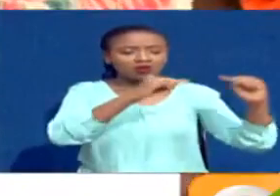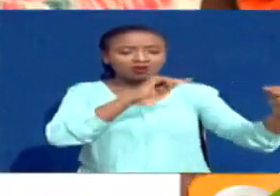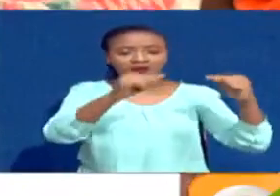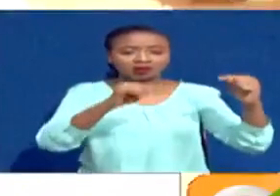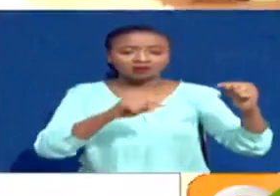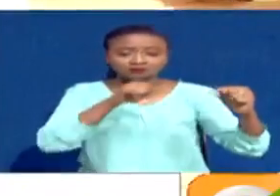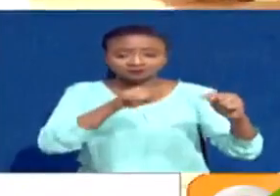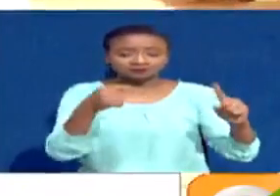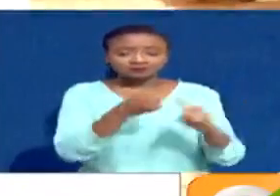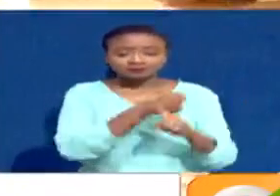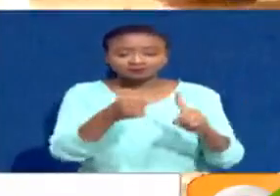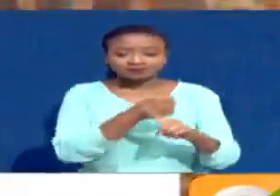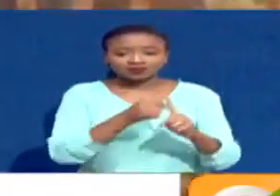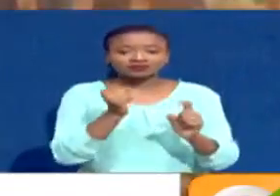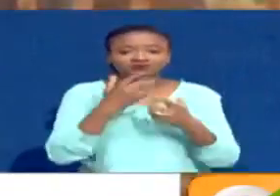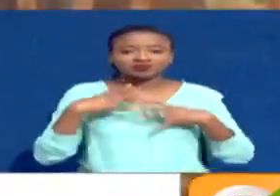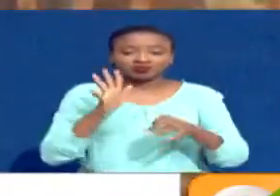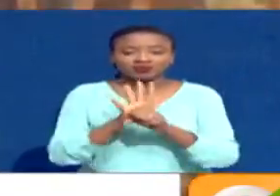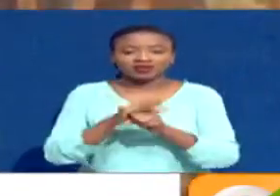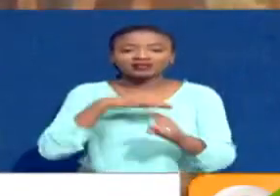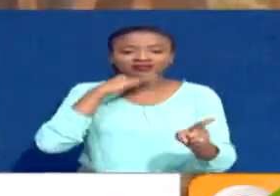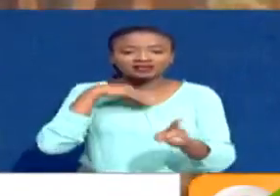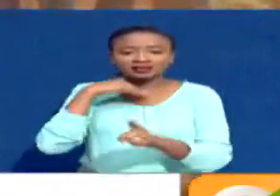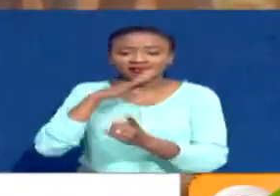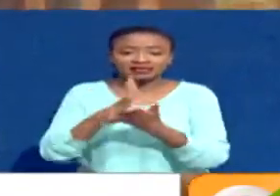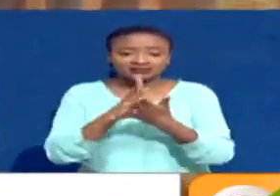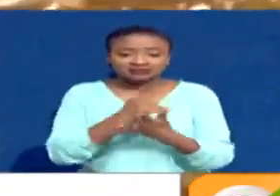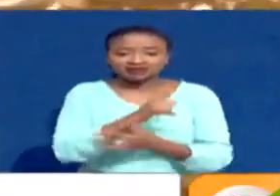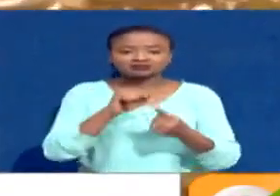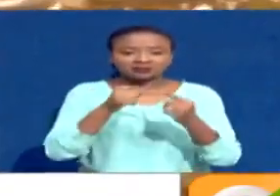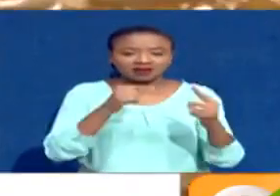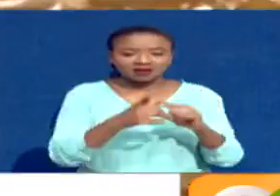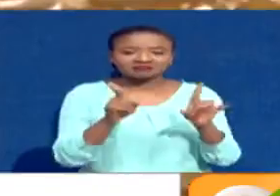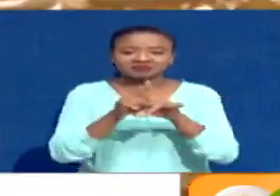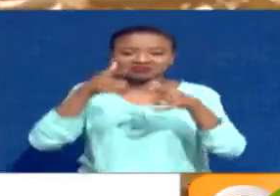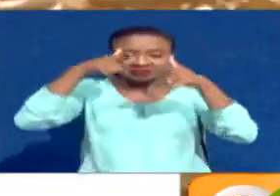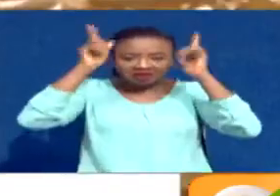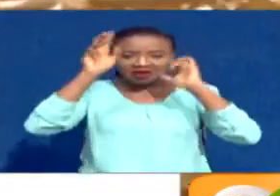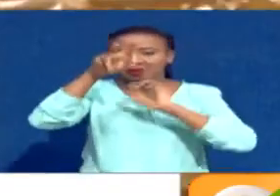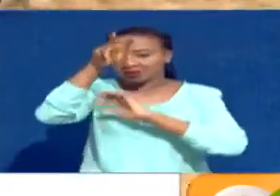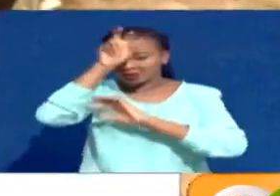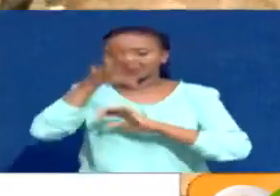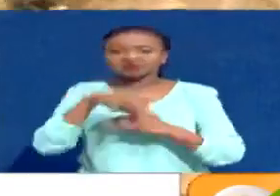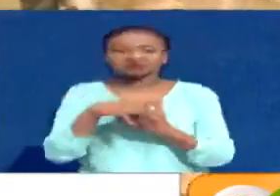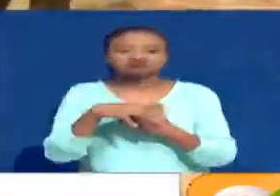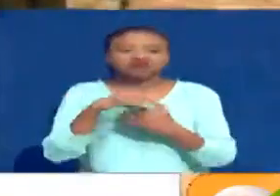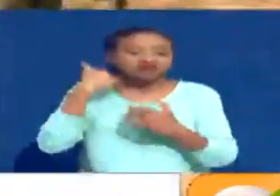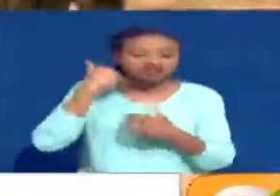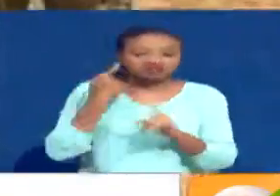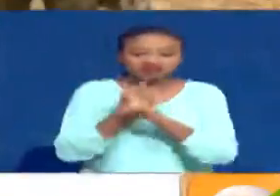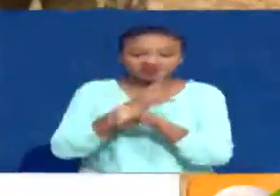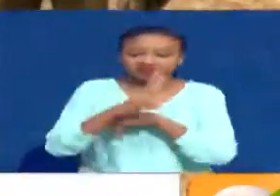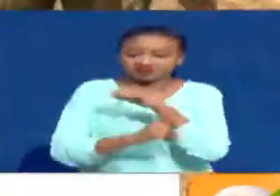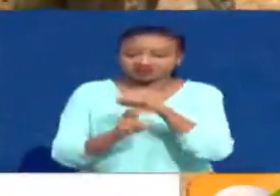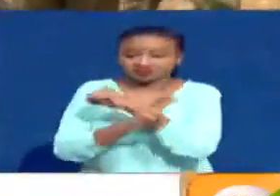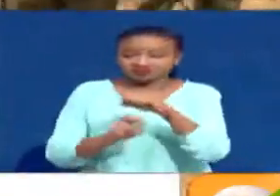Mapigano ambayo yamesababisha maafa, wengine wakijeruhiwa na mifugo kuibiwa. Hii leo,